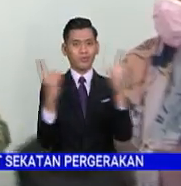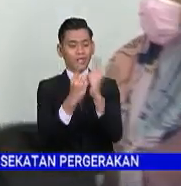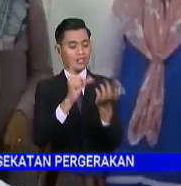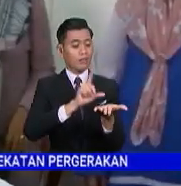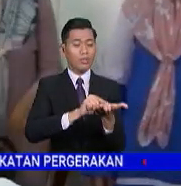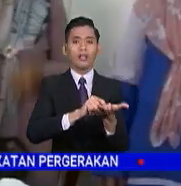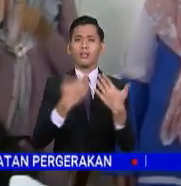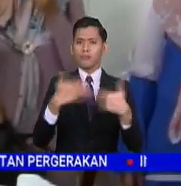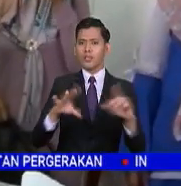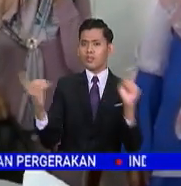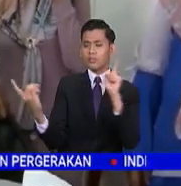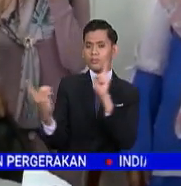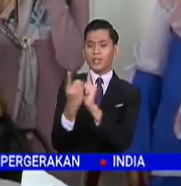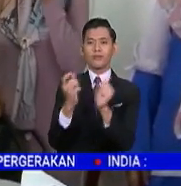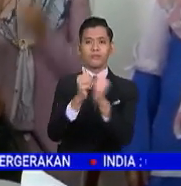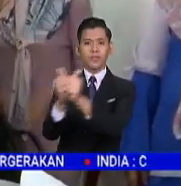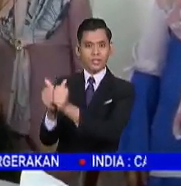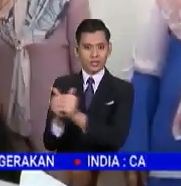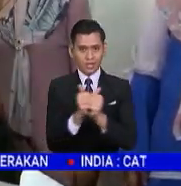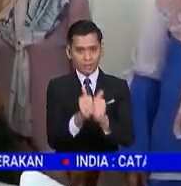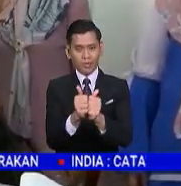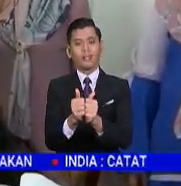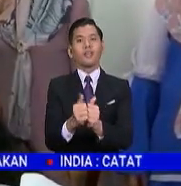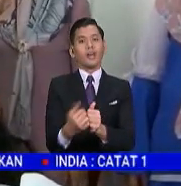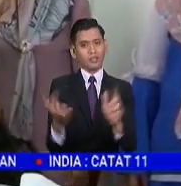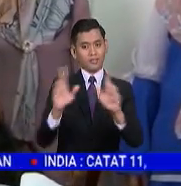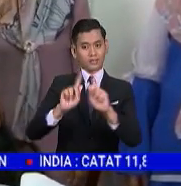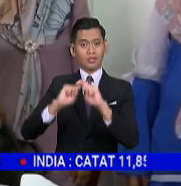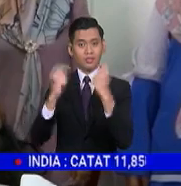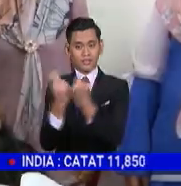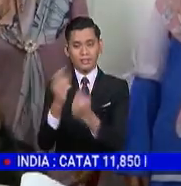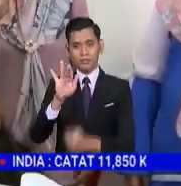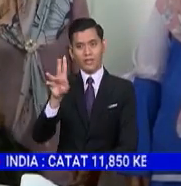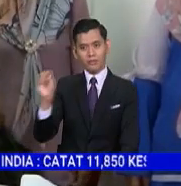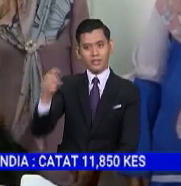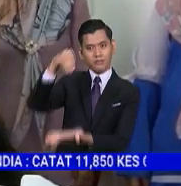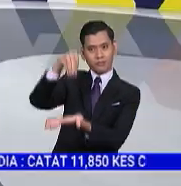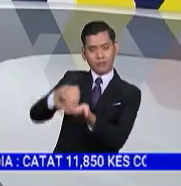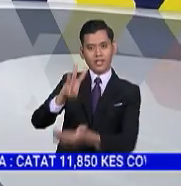selepas mengadakan perjumpaan bersama jentera BN di Macap Jaya.